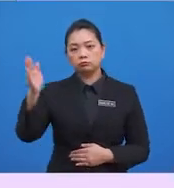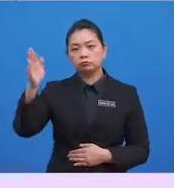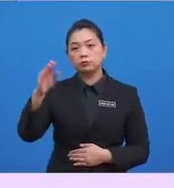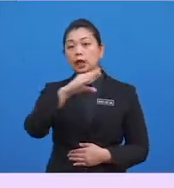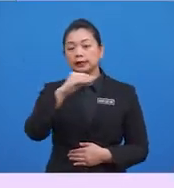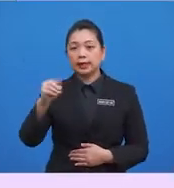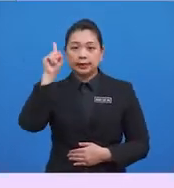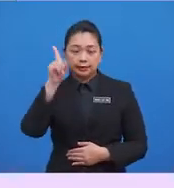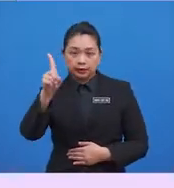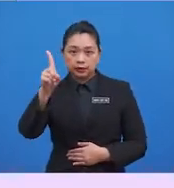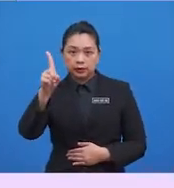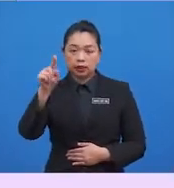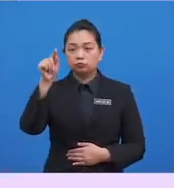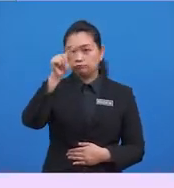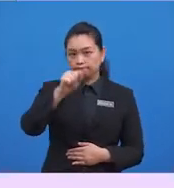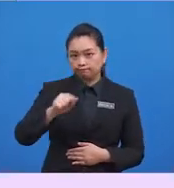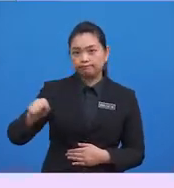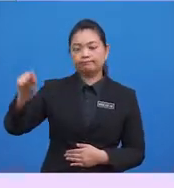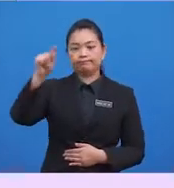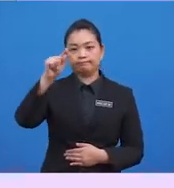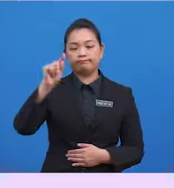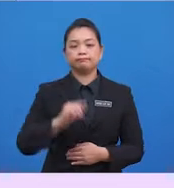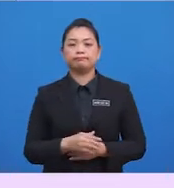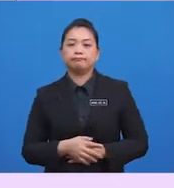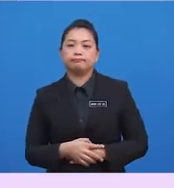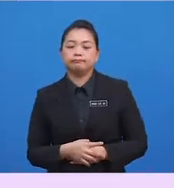dan satu keping bentuk asas bulatan.